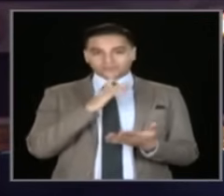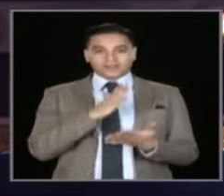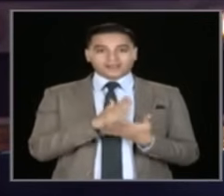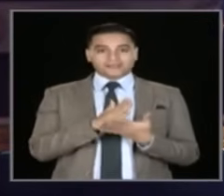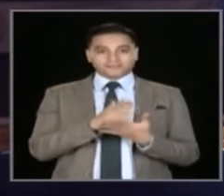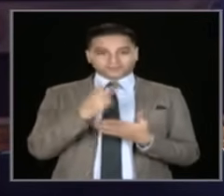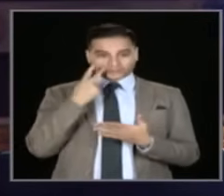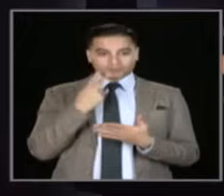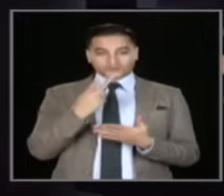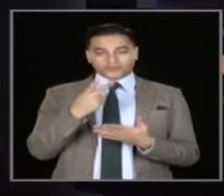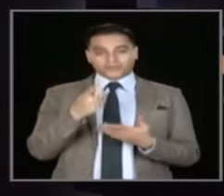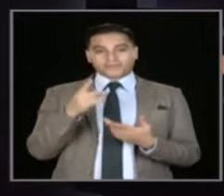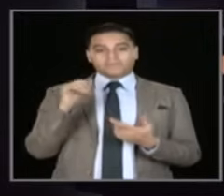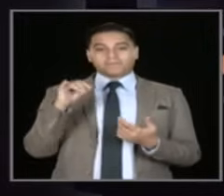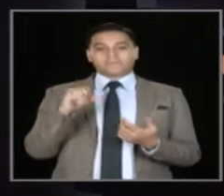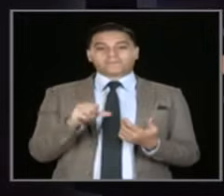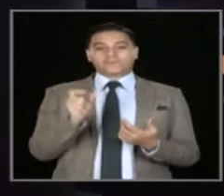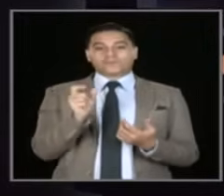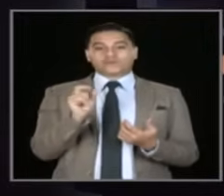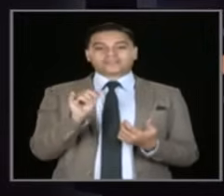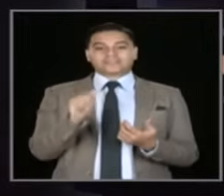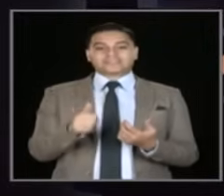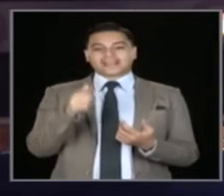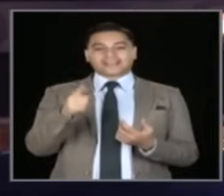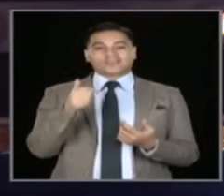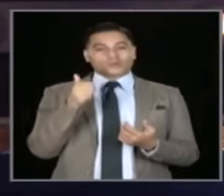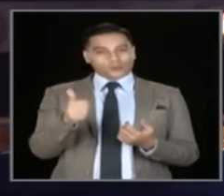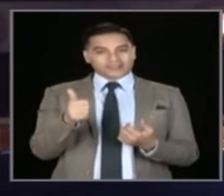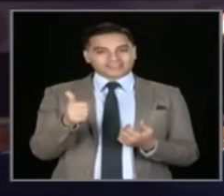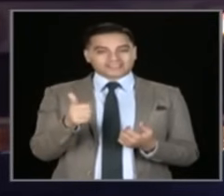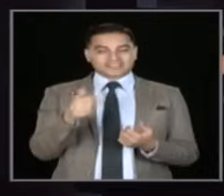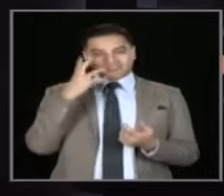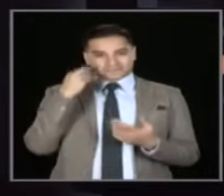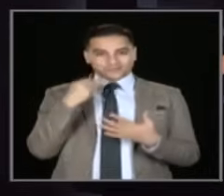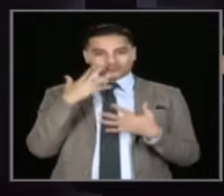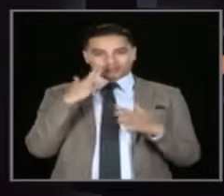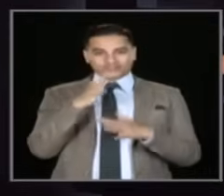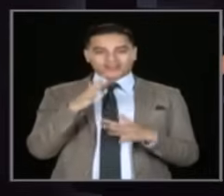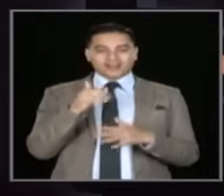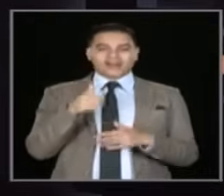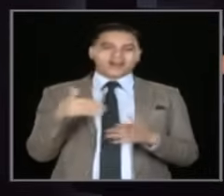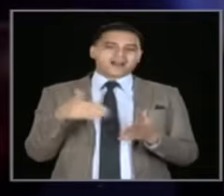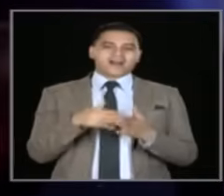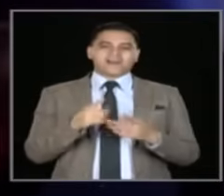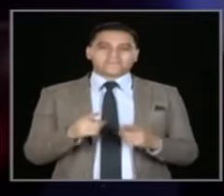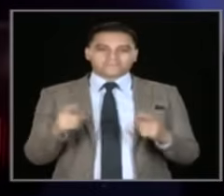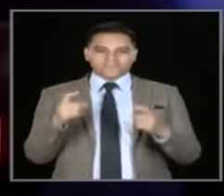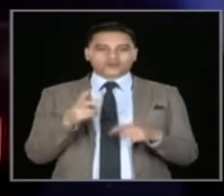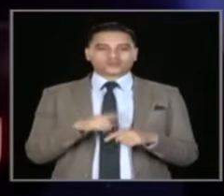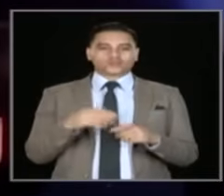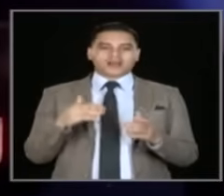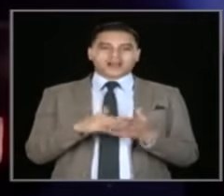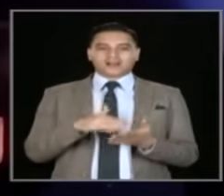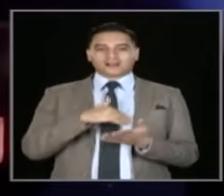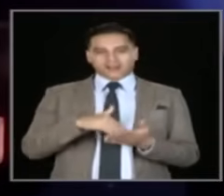بالظبط. ما شاء الله. ازيك يا مونيا؟ ازي حضرتك؟ انا كويس الحمد لله. شكلك مبسوط. اما النهارده اخر ماتش واخر مباراه، واحد